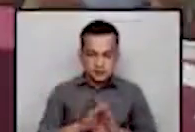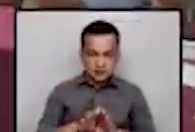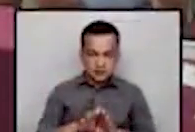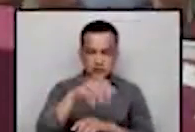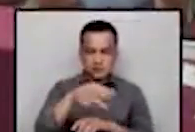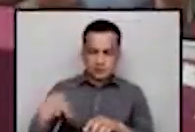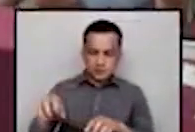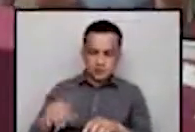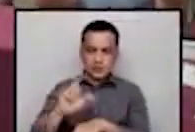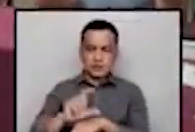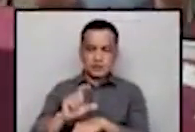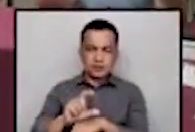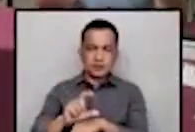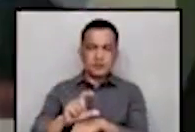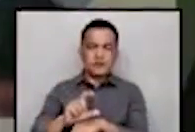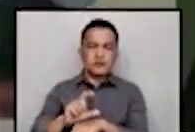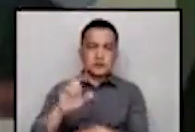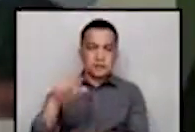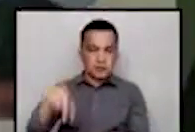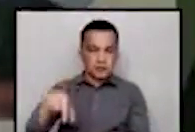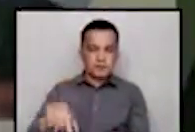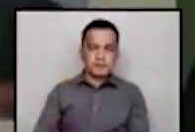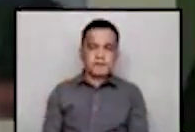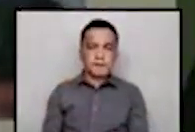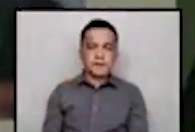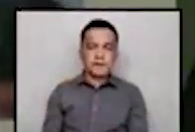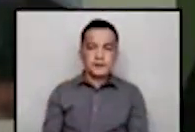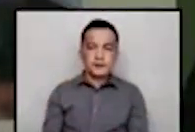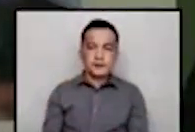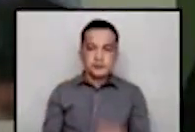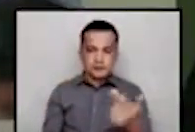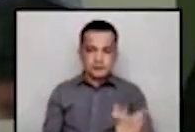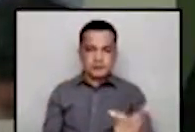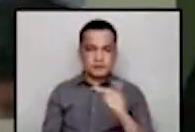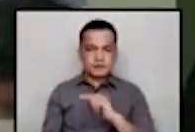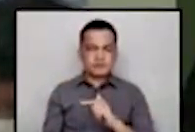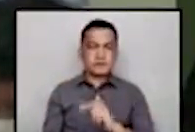Rod Lagusad, para sa morning show ng Bayan, Rise and Shine Pilipinas.